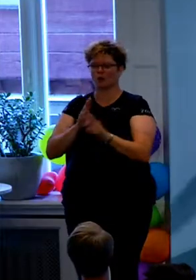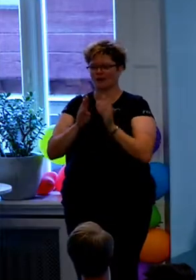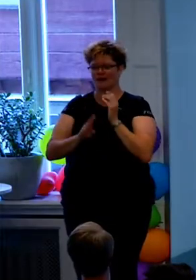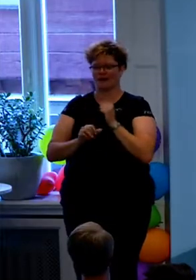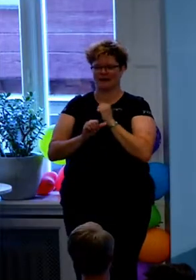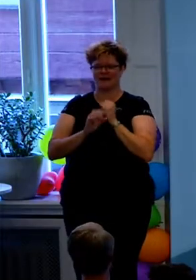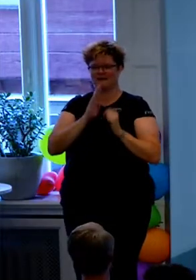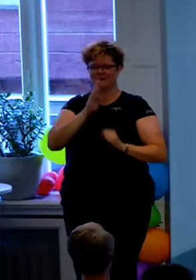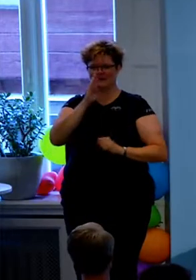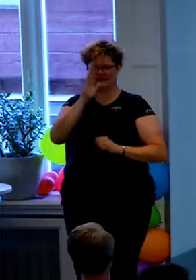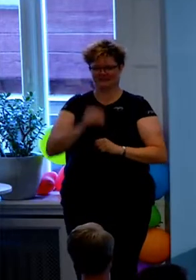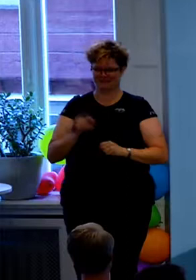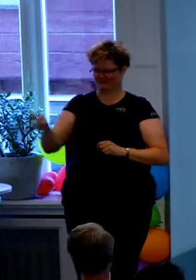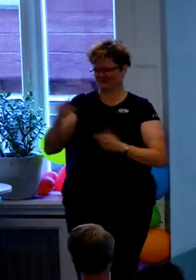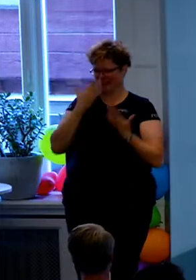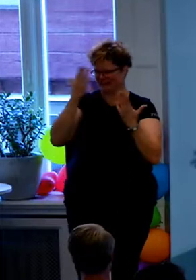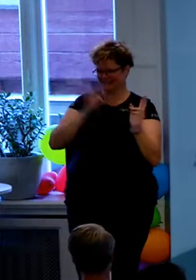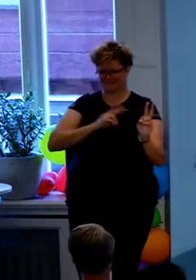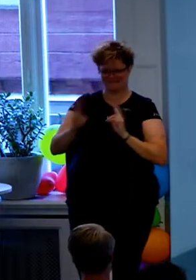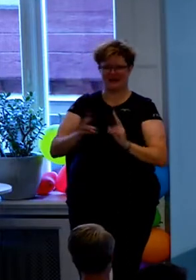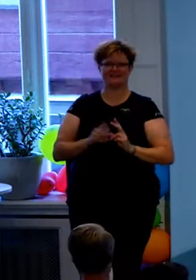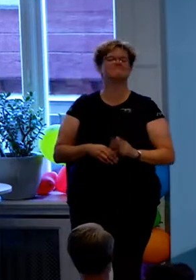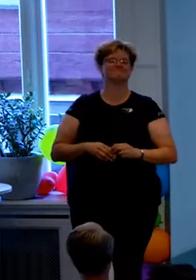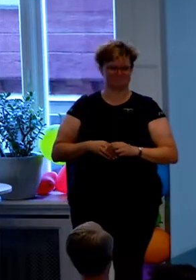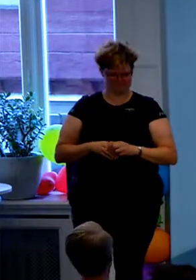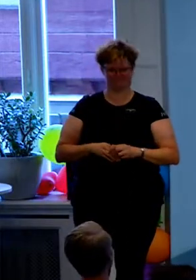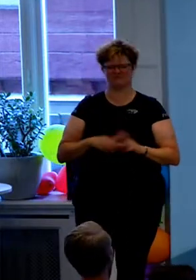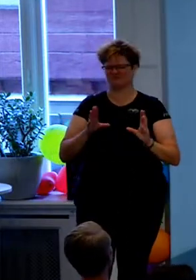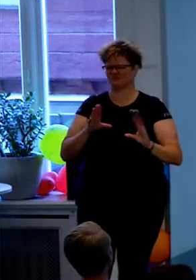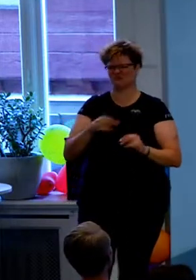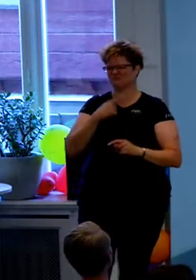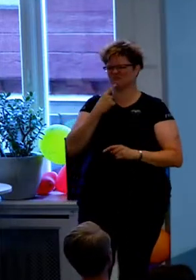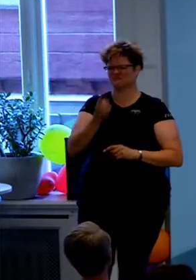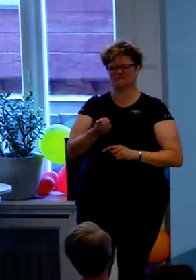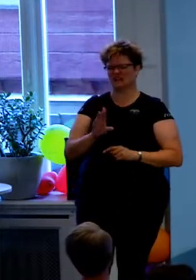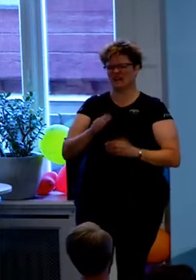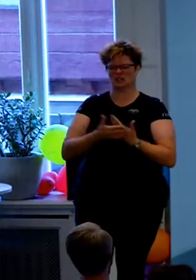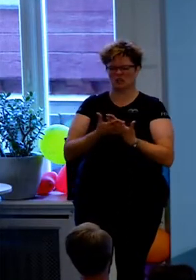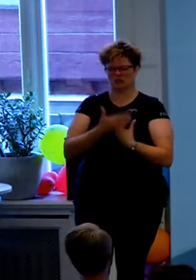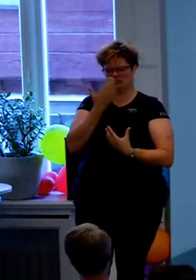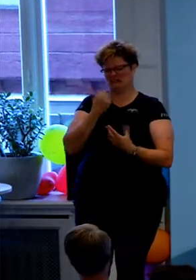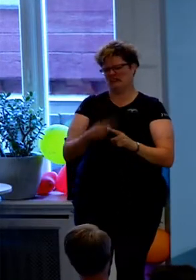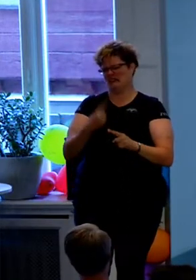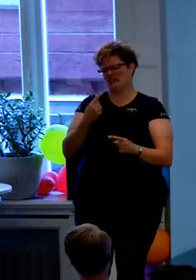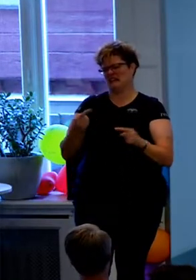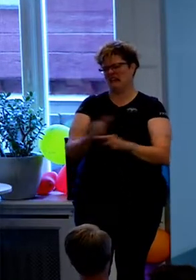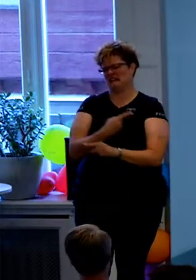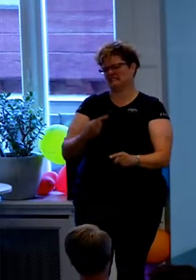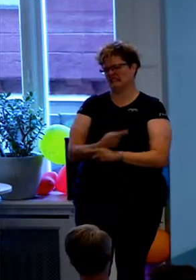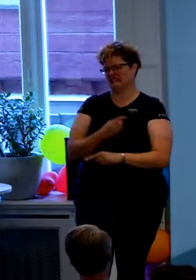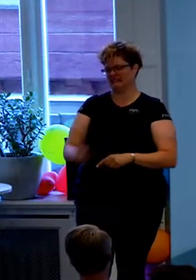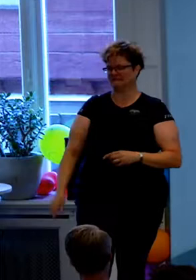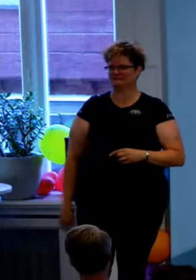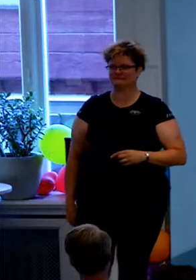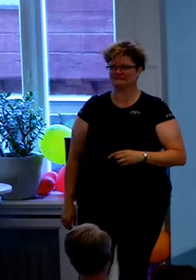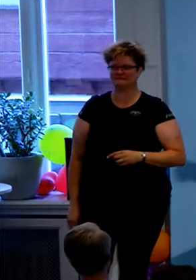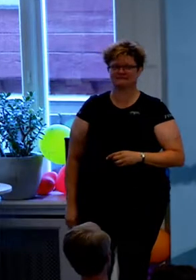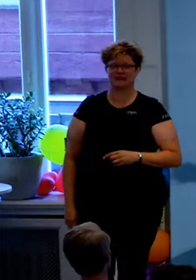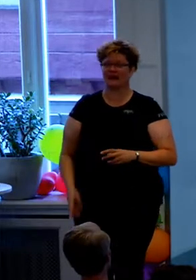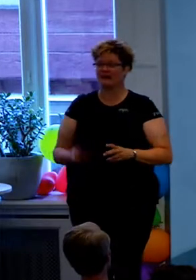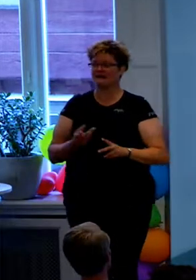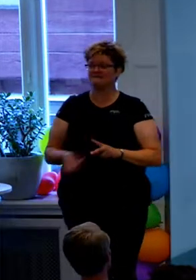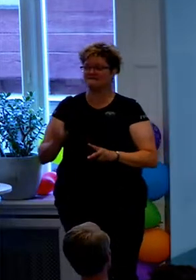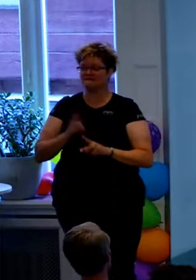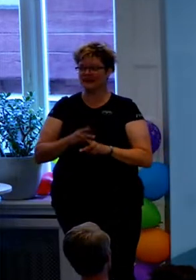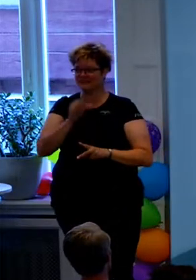läst samma som jag. Ja, fotomodell bedömde man som, ja men det kan vi en dator enkelt ersätta. Det. Vilket var då svårast?